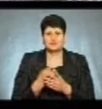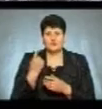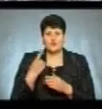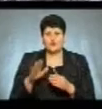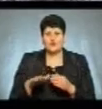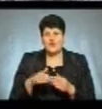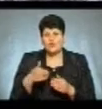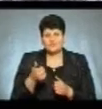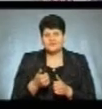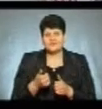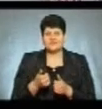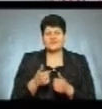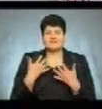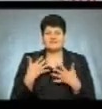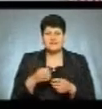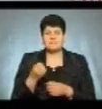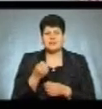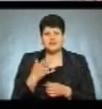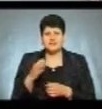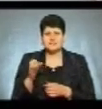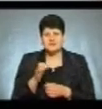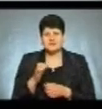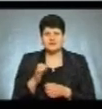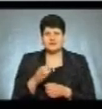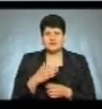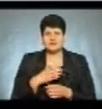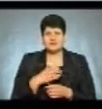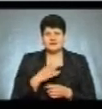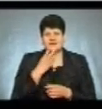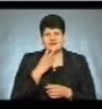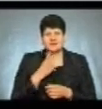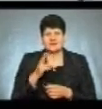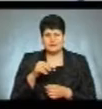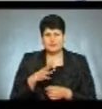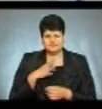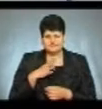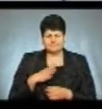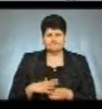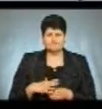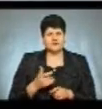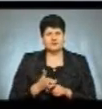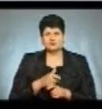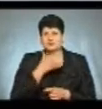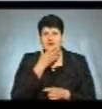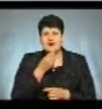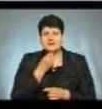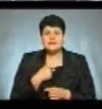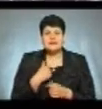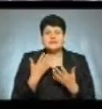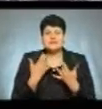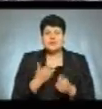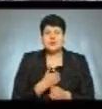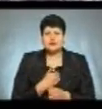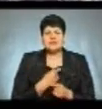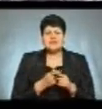ногою, і він його вже 15 секунд, ну, але Дмитро витримав дуже, дуже гарно. Я настільки хотіла